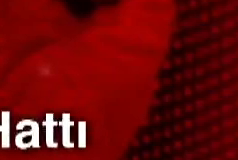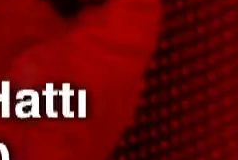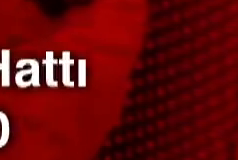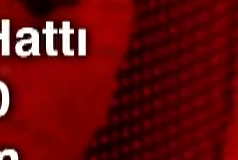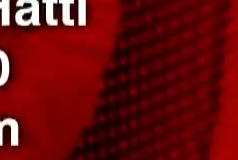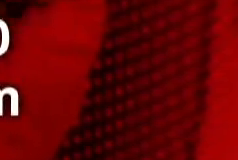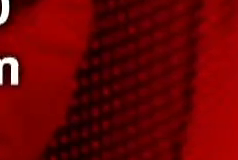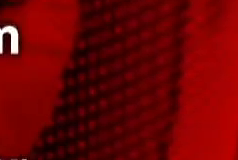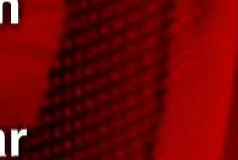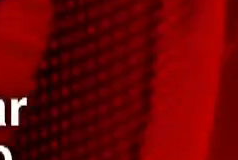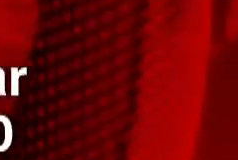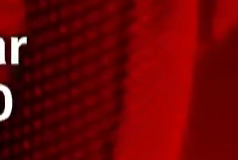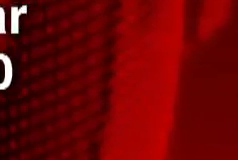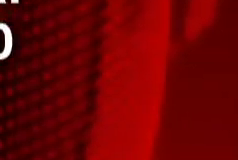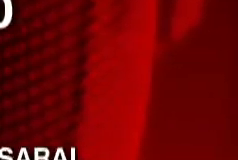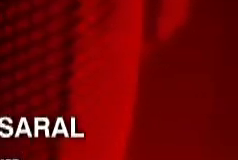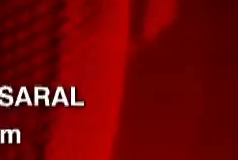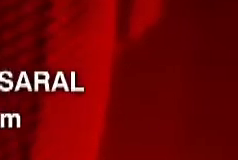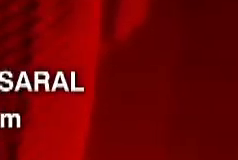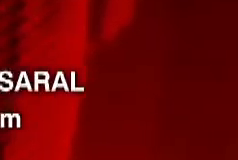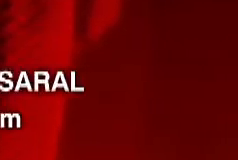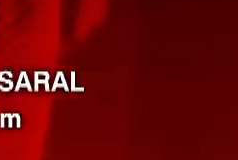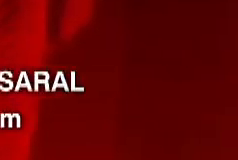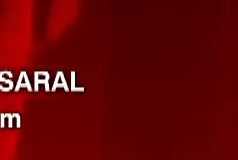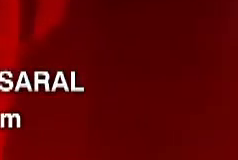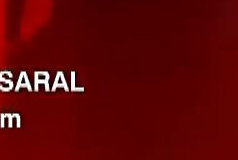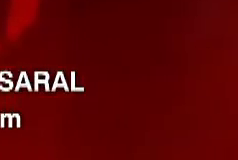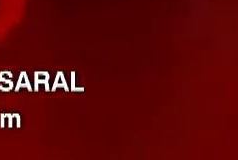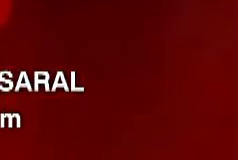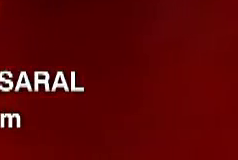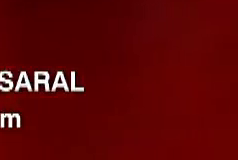yerler için, bir başkadır benim memleketim.